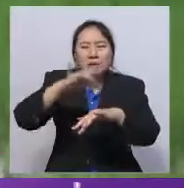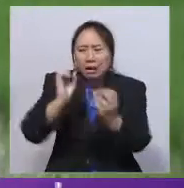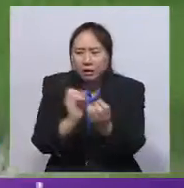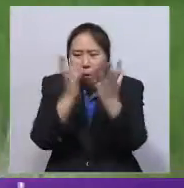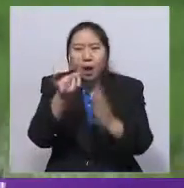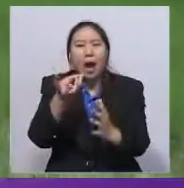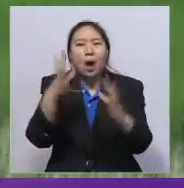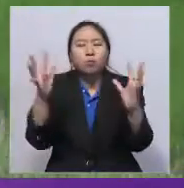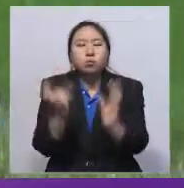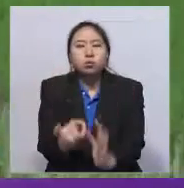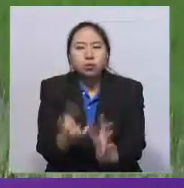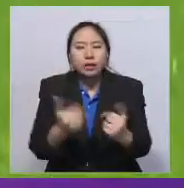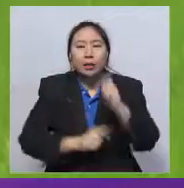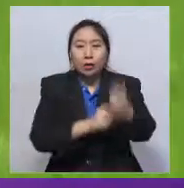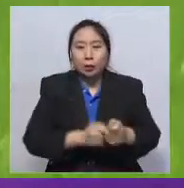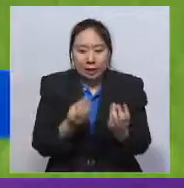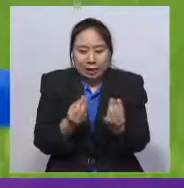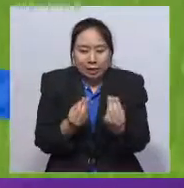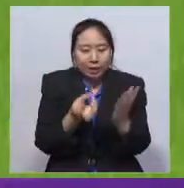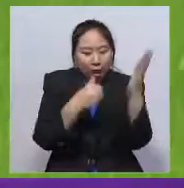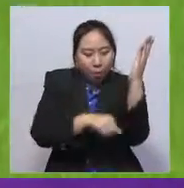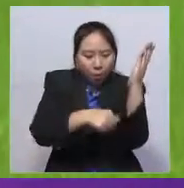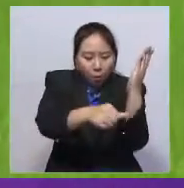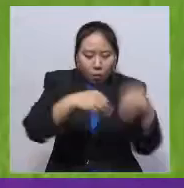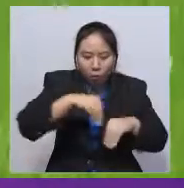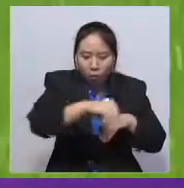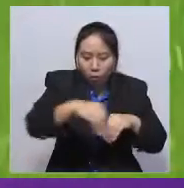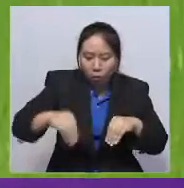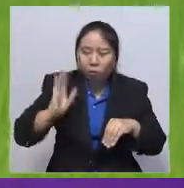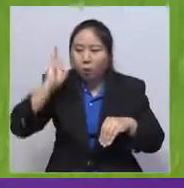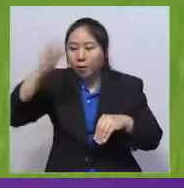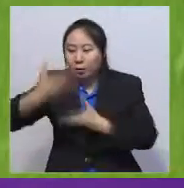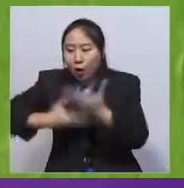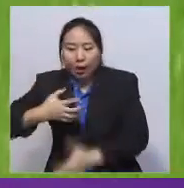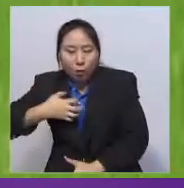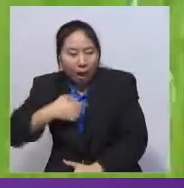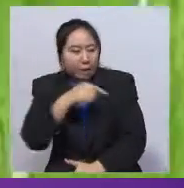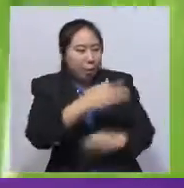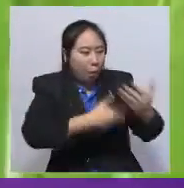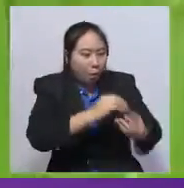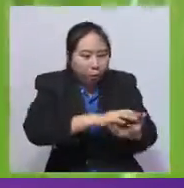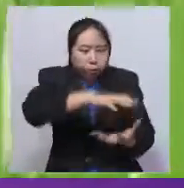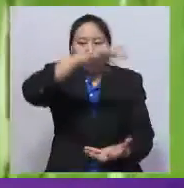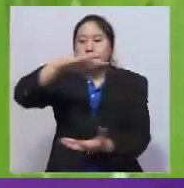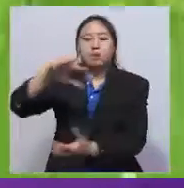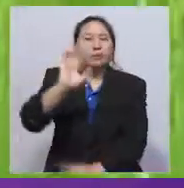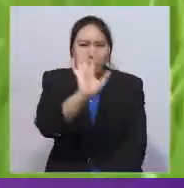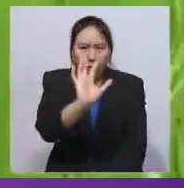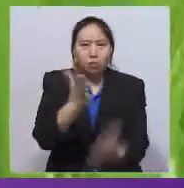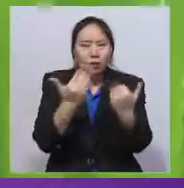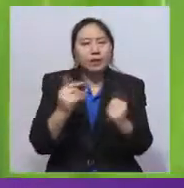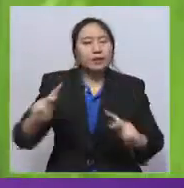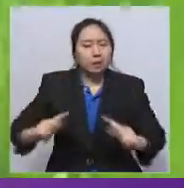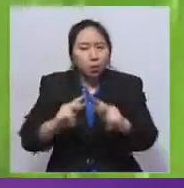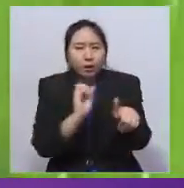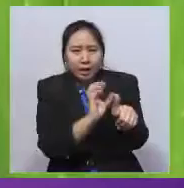าติดังนั้นเกษตรกรไม่ควรเร่งปลูกจนเกินความต้องการของตลาดและควรทำตามคำแนะนำของกระทรวงในเรื่องของ